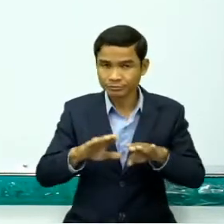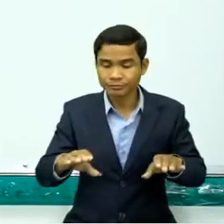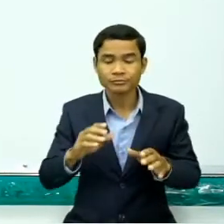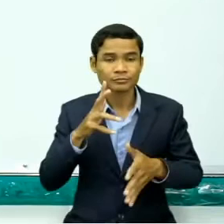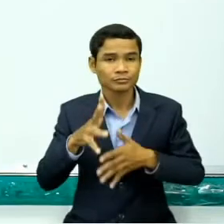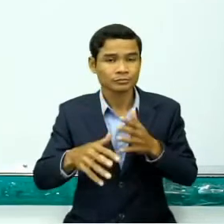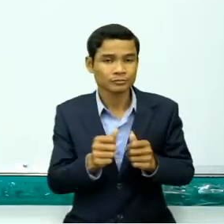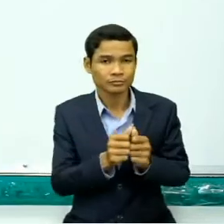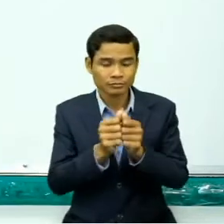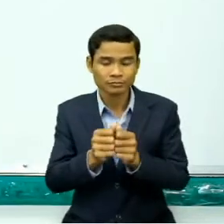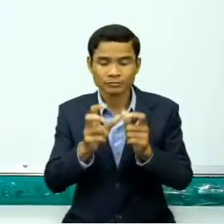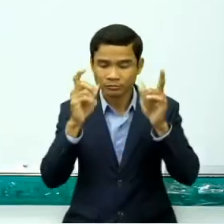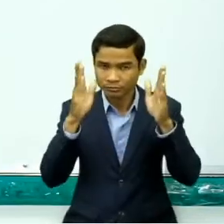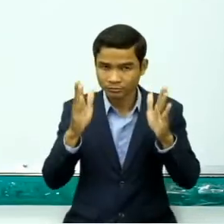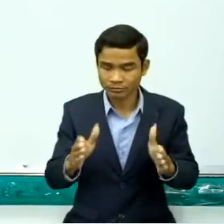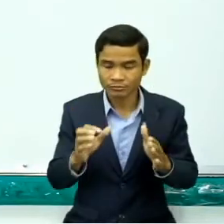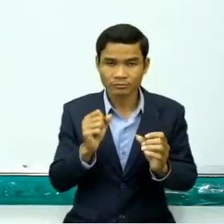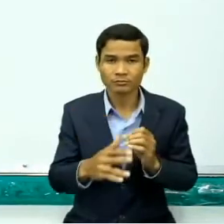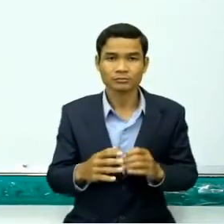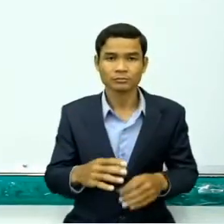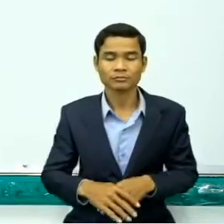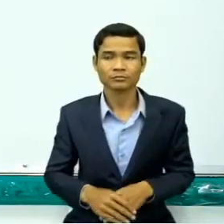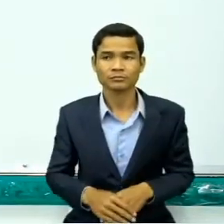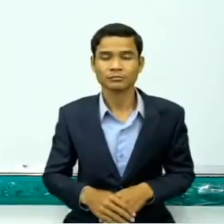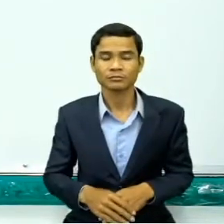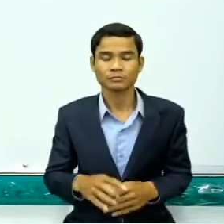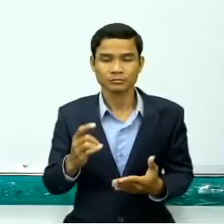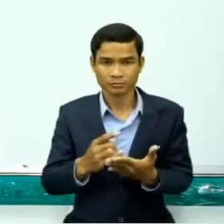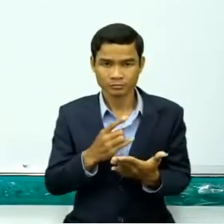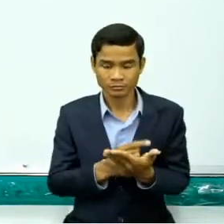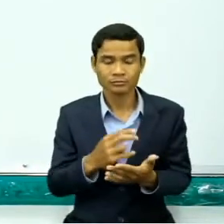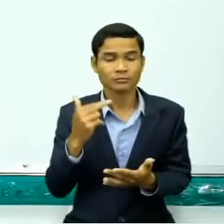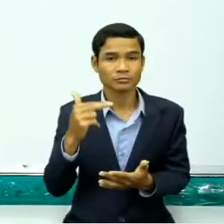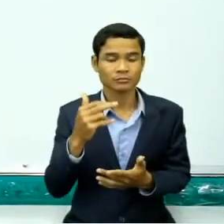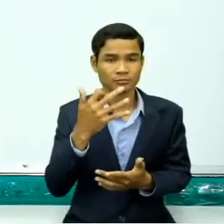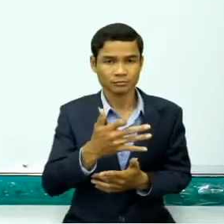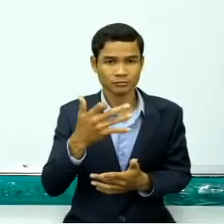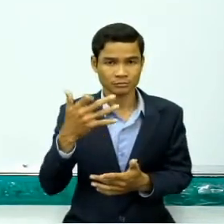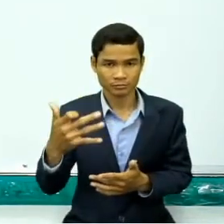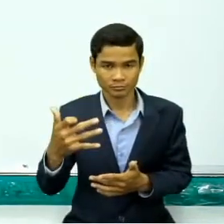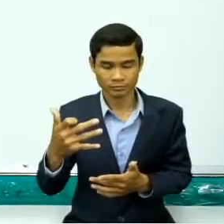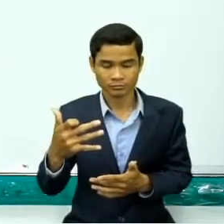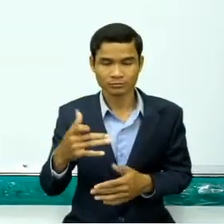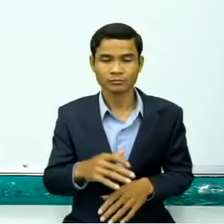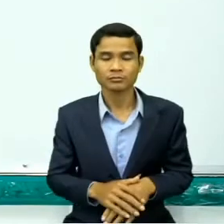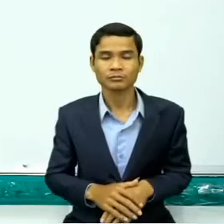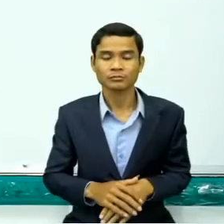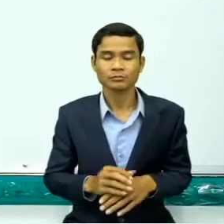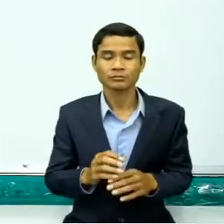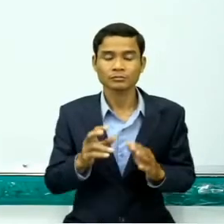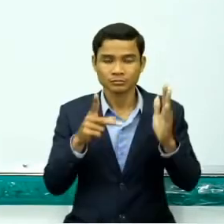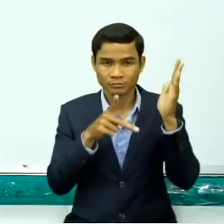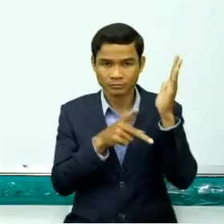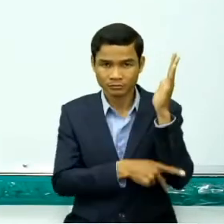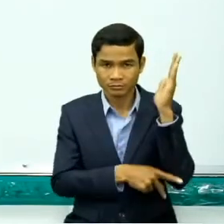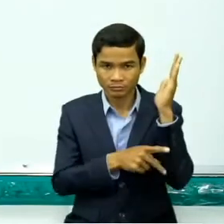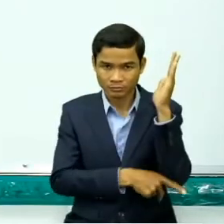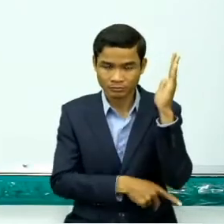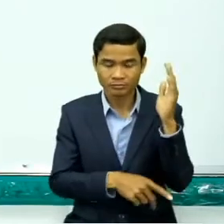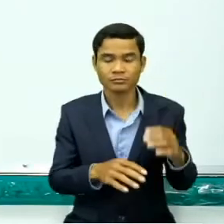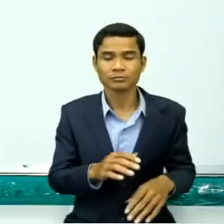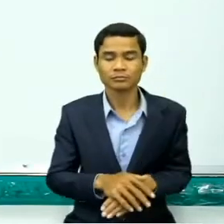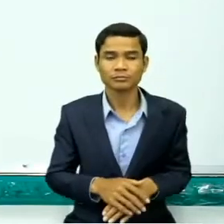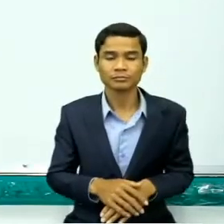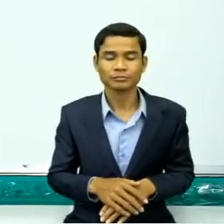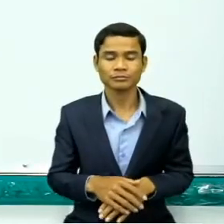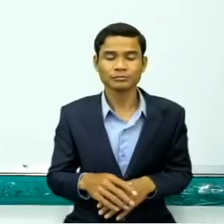ăn chim mùi nè kru chập bật ấm mê riêng tì bát sập rạm bấy phá nhà